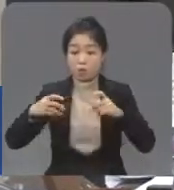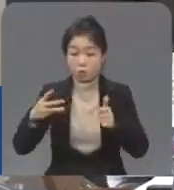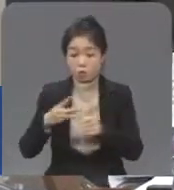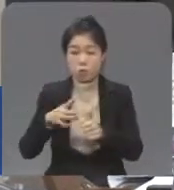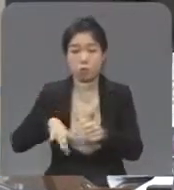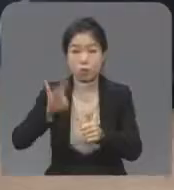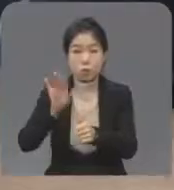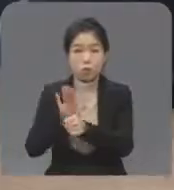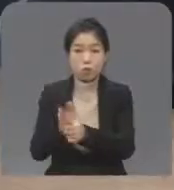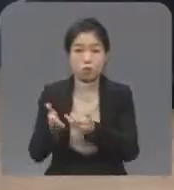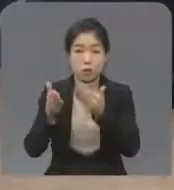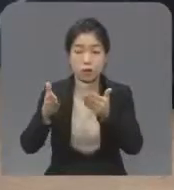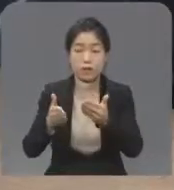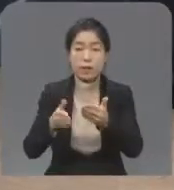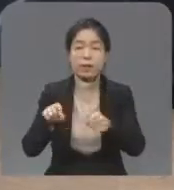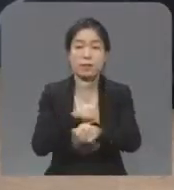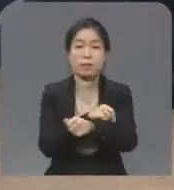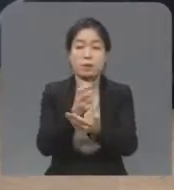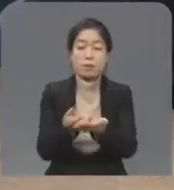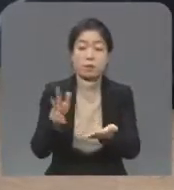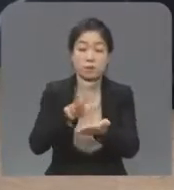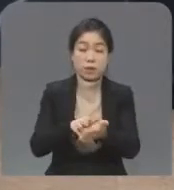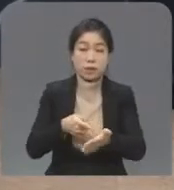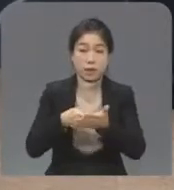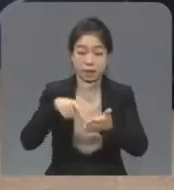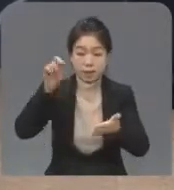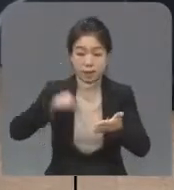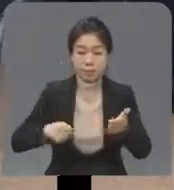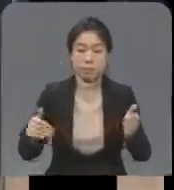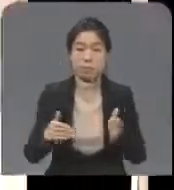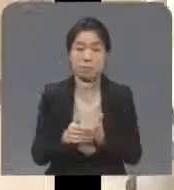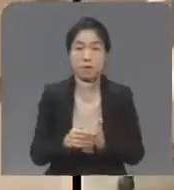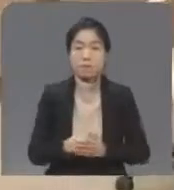감소 지역 특별법 제정 촉구 건의문 채택 등을 의결했습니다.